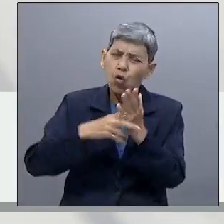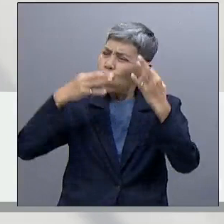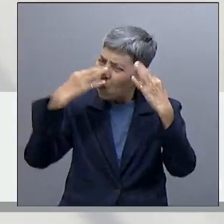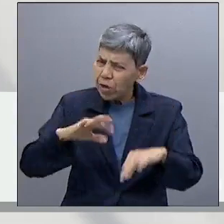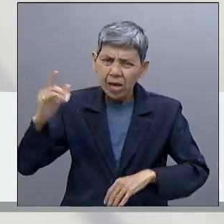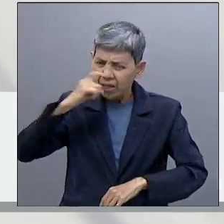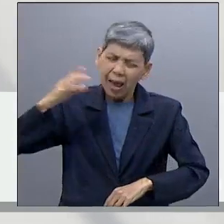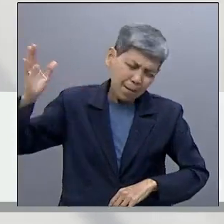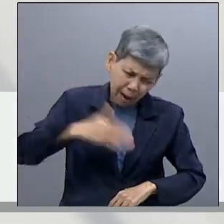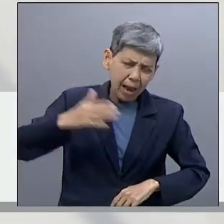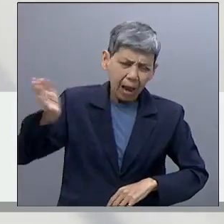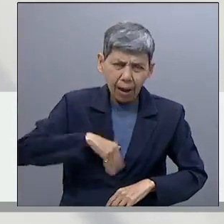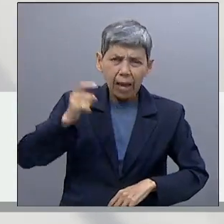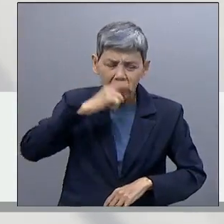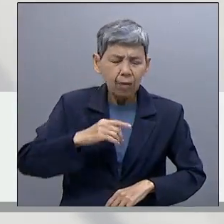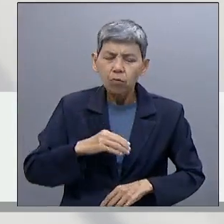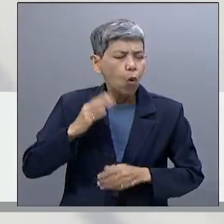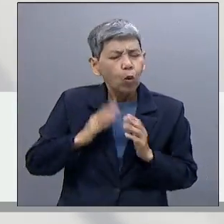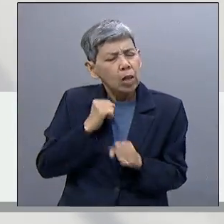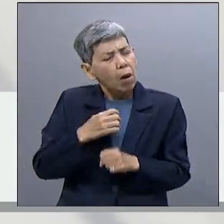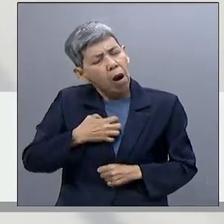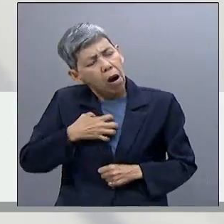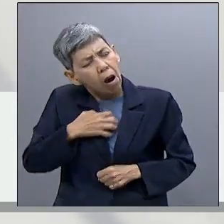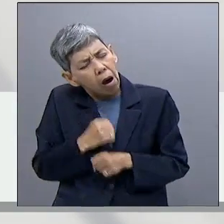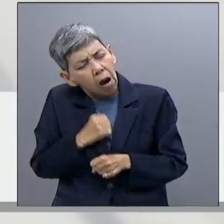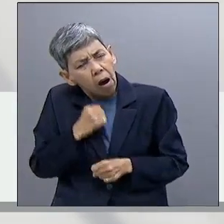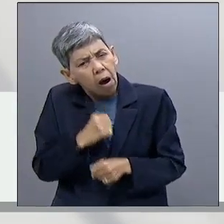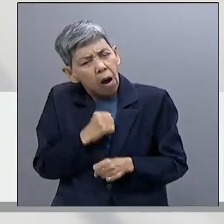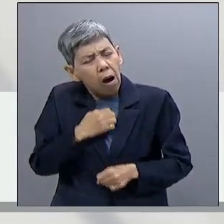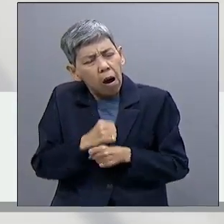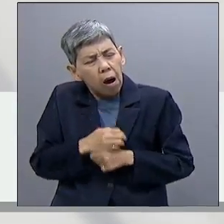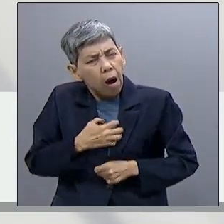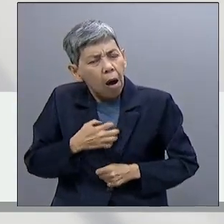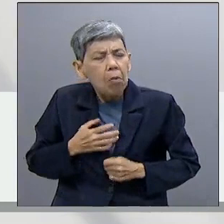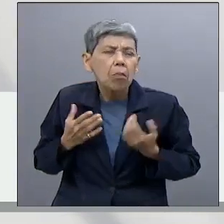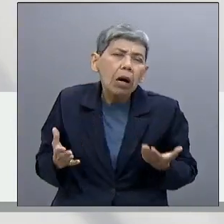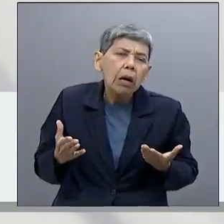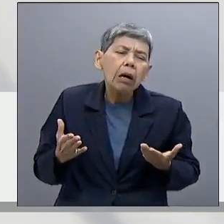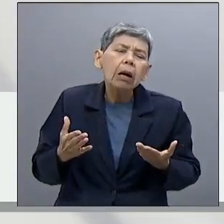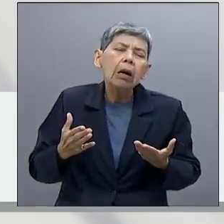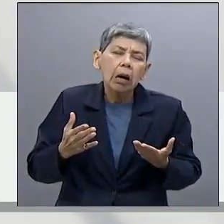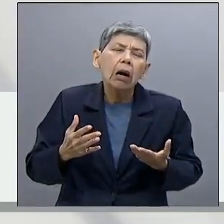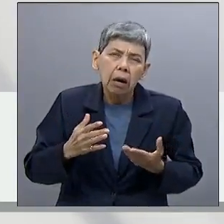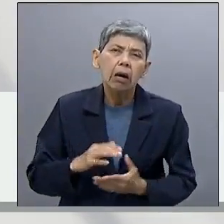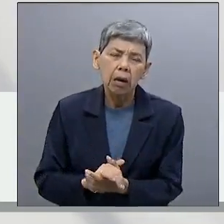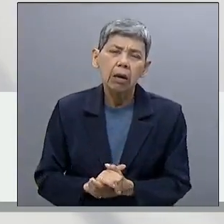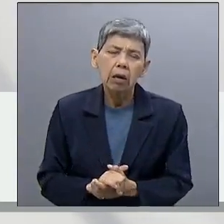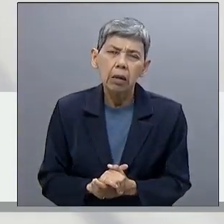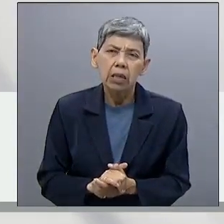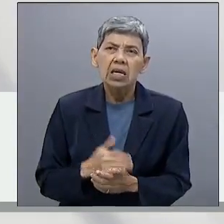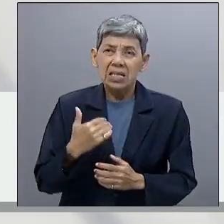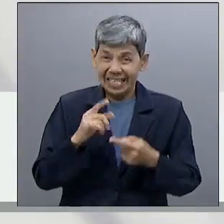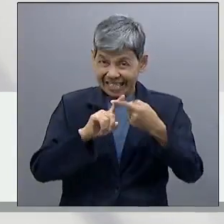ยเพียงแต่ว่าคนเรายังจะอยู่ที่นั่นต่ออยากจะทำงานต่อที่นี่มี